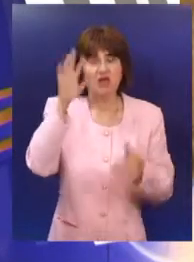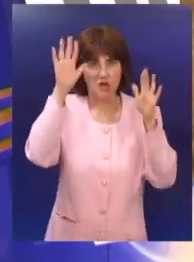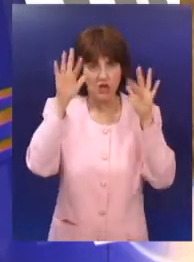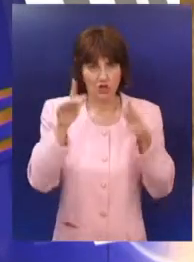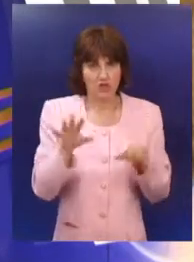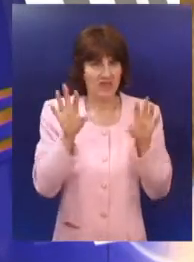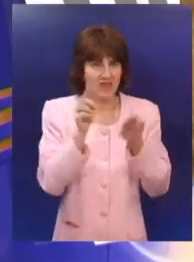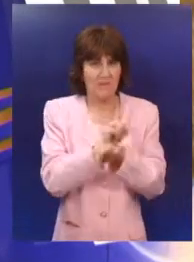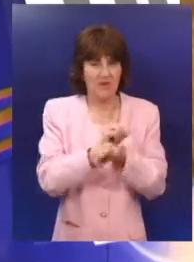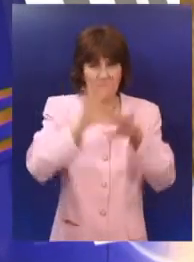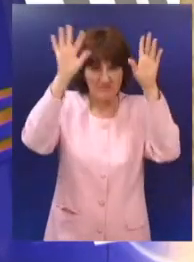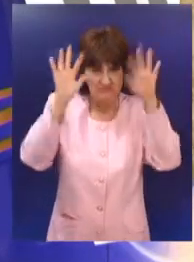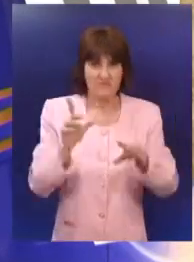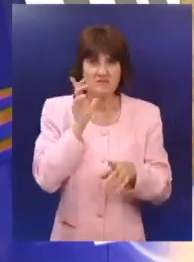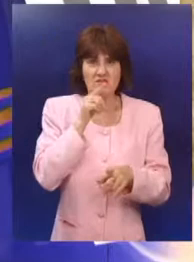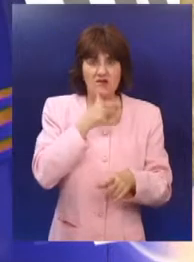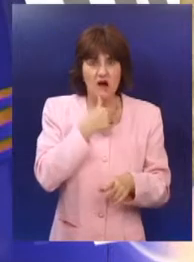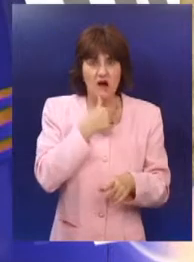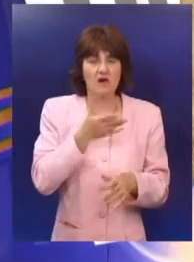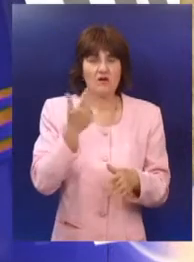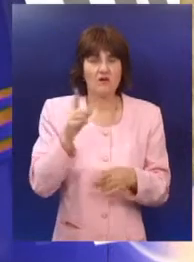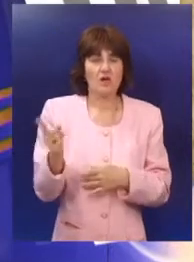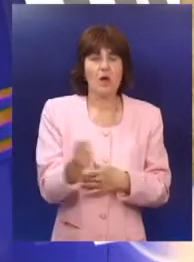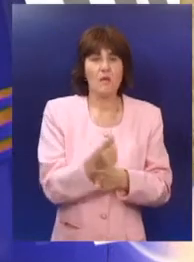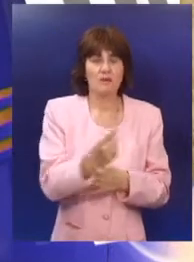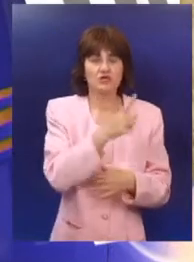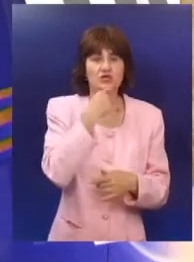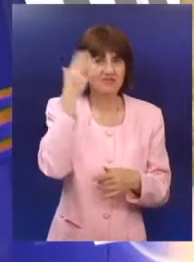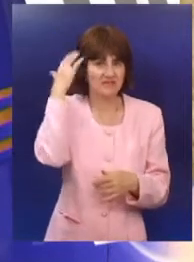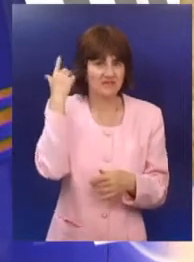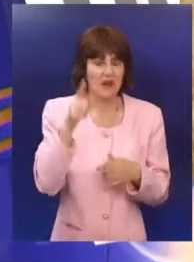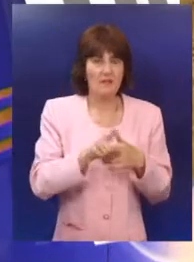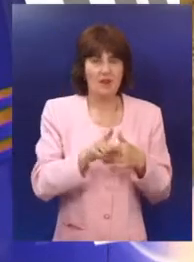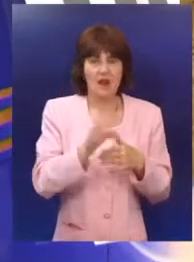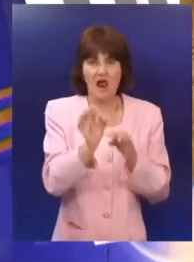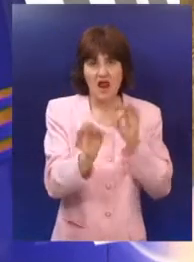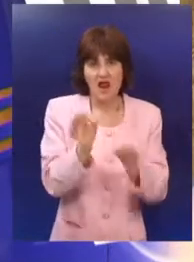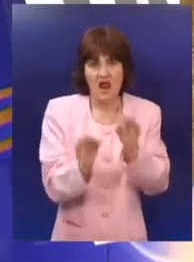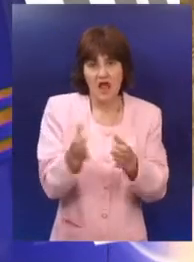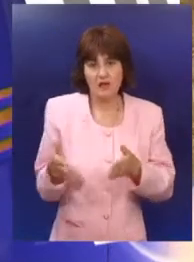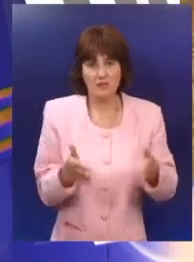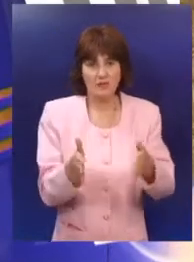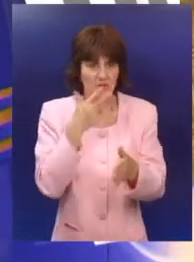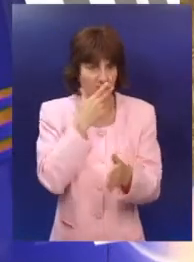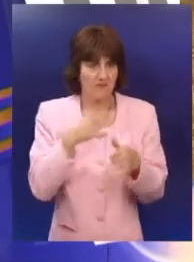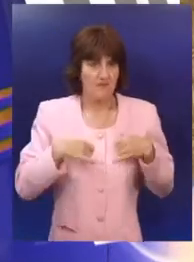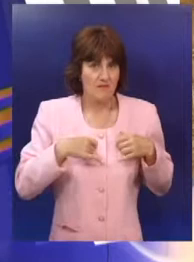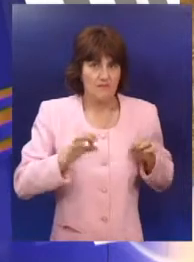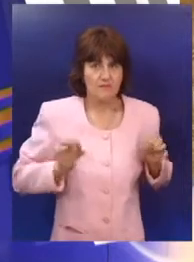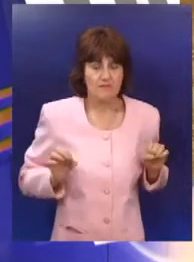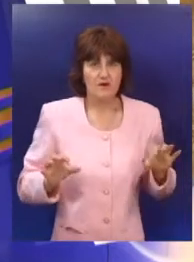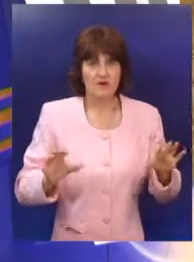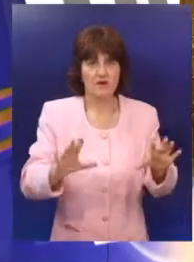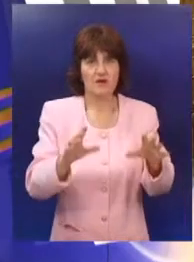minuta, dok je po izjavama očevidaca u Mišićevu bilo 20 cm leda pored puta. Poljoprivrednici od ovakvih nepogoda mogu da